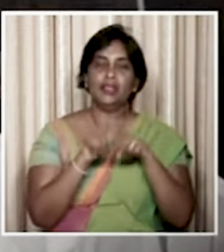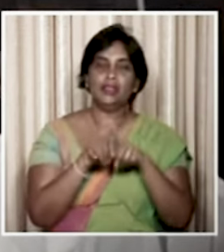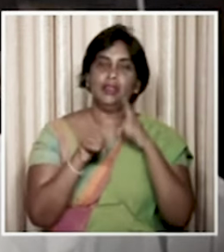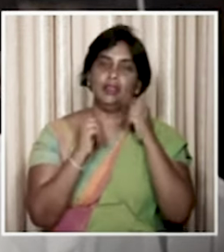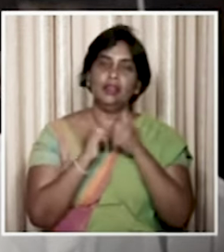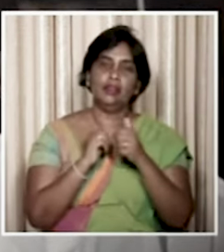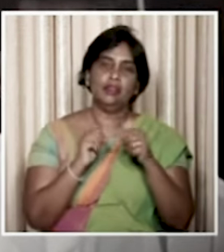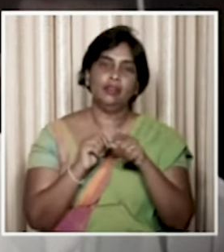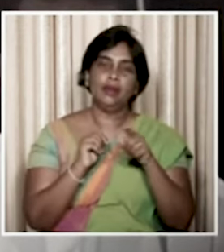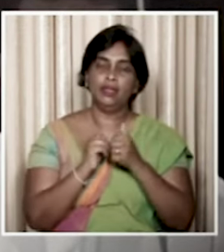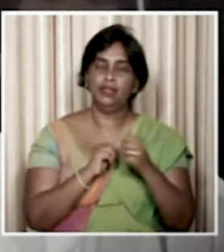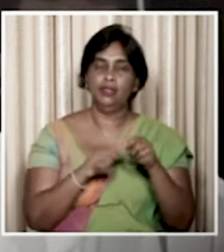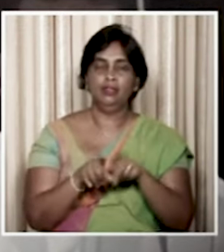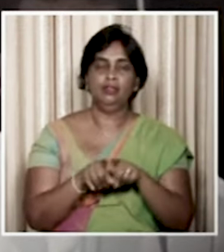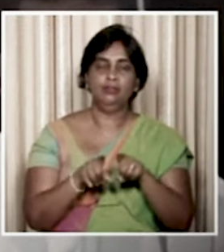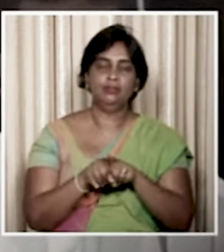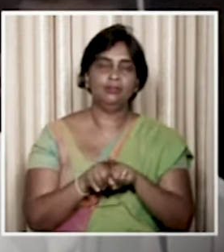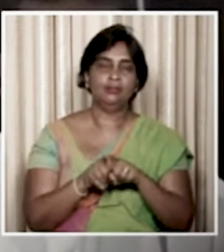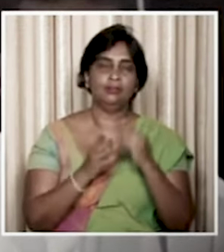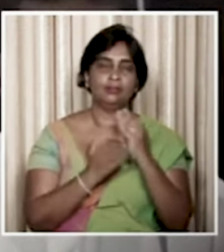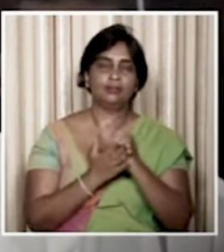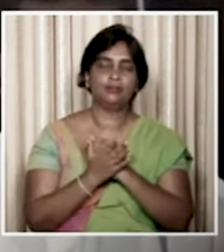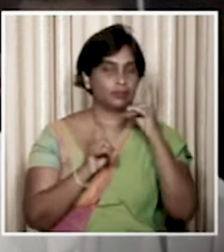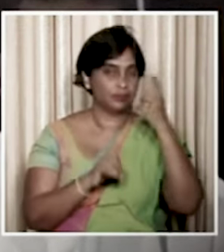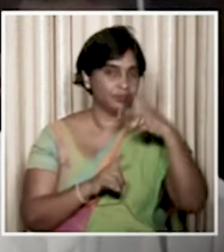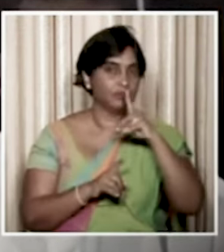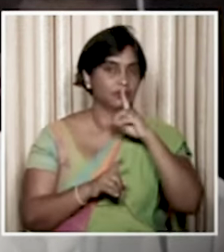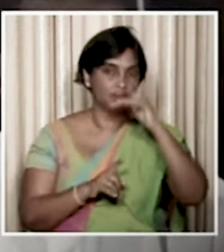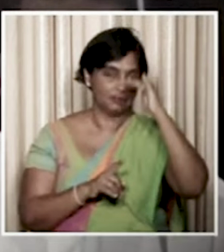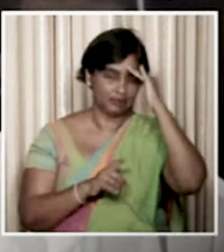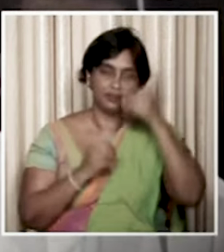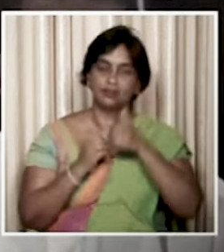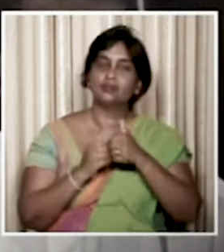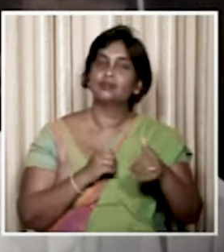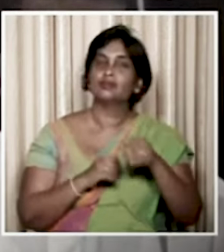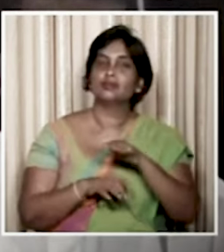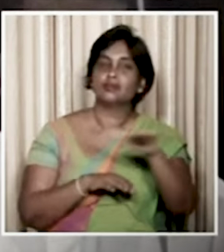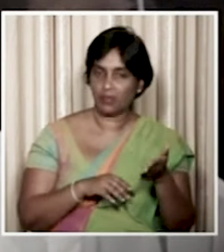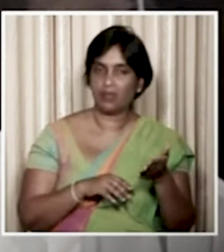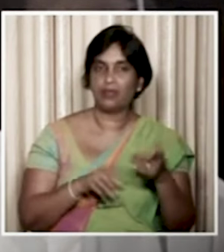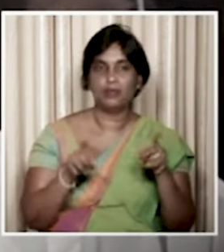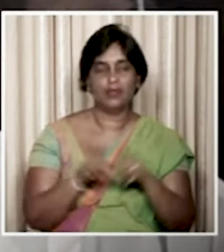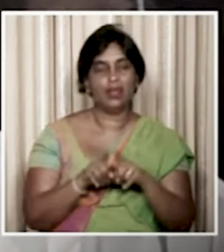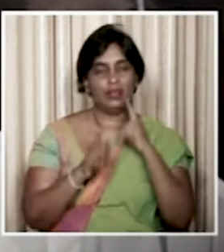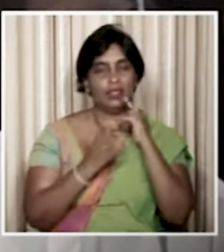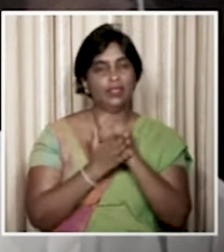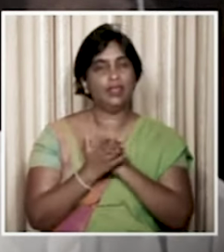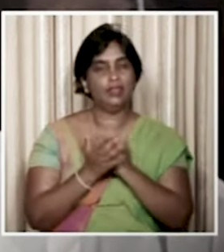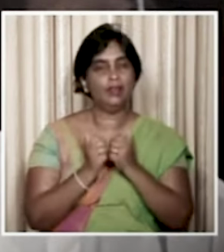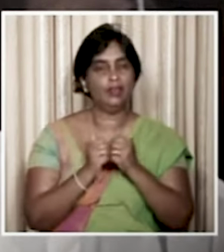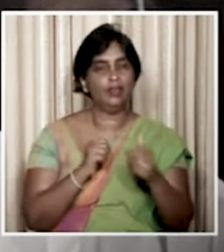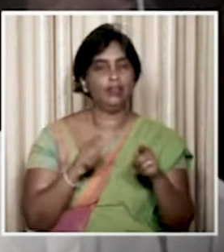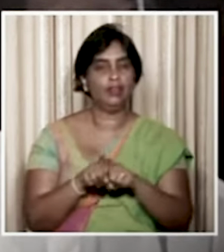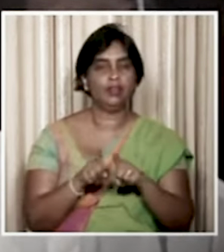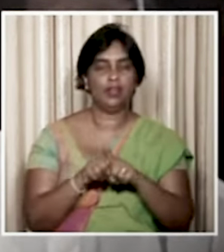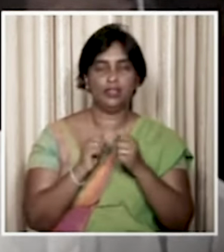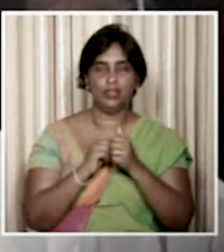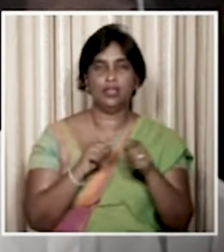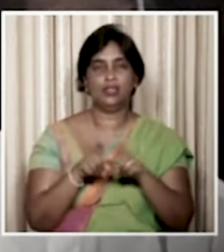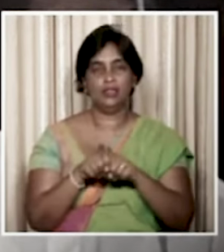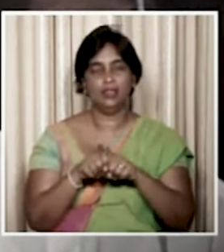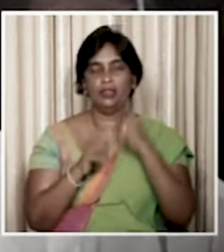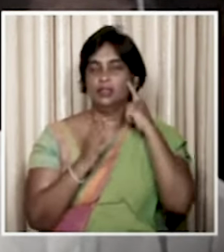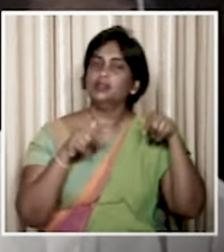நான் ஒரு விடயத்தை இந்த அரசாங்கத்திற்கும் பாராளுமன்ற சபாநாயகருக்கும் கேட்க விரும்புகின்றேன். ஒரு உச்சநீதிமன்றத்தினுடைய